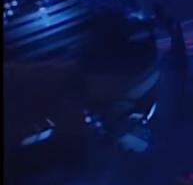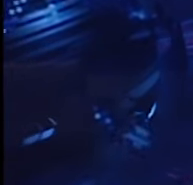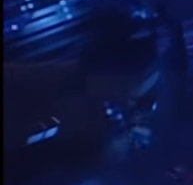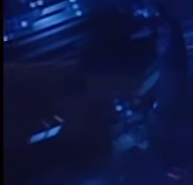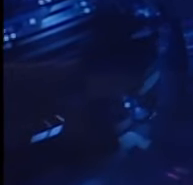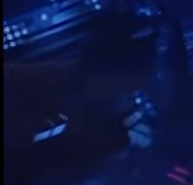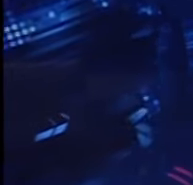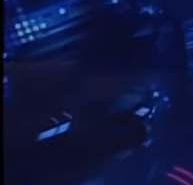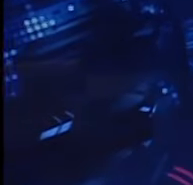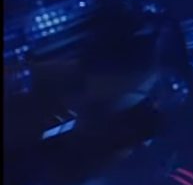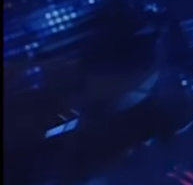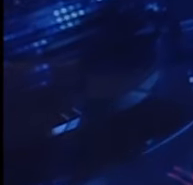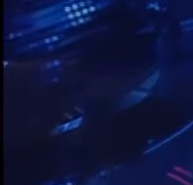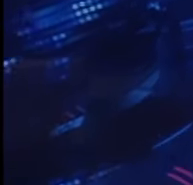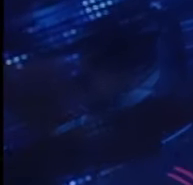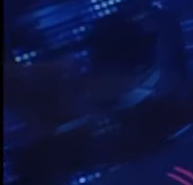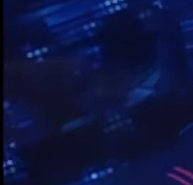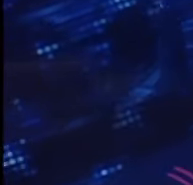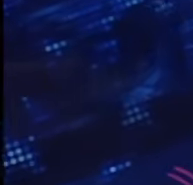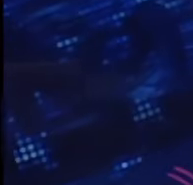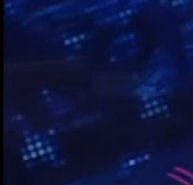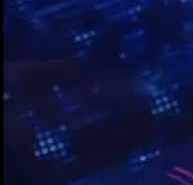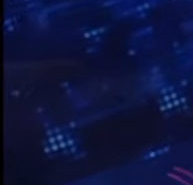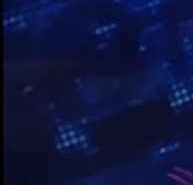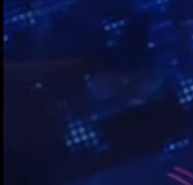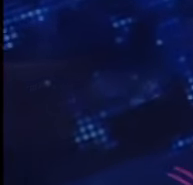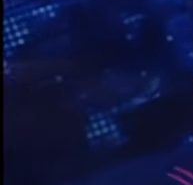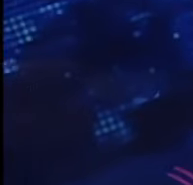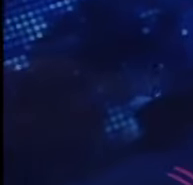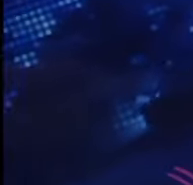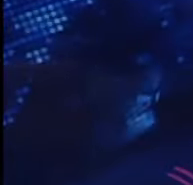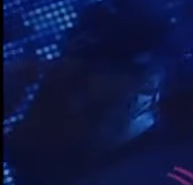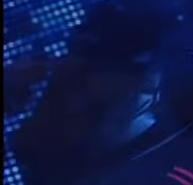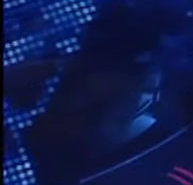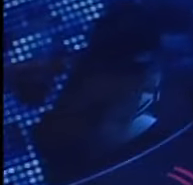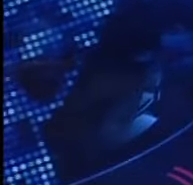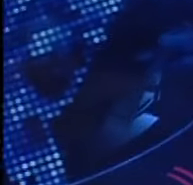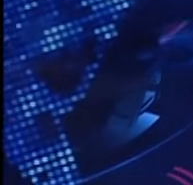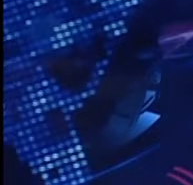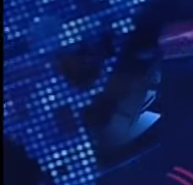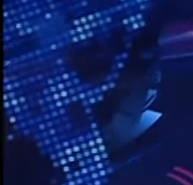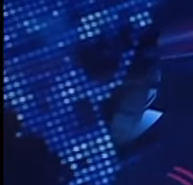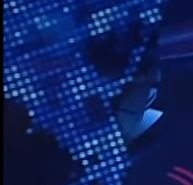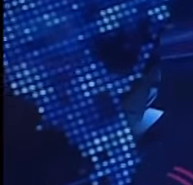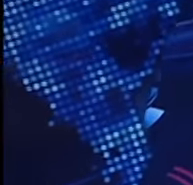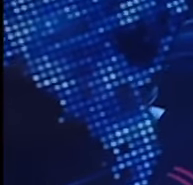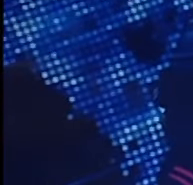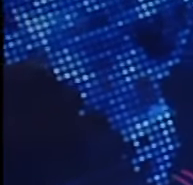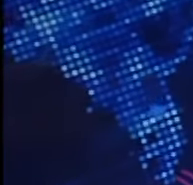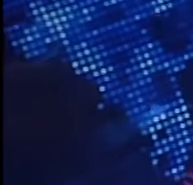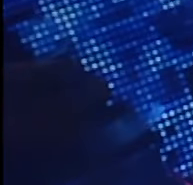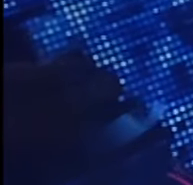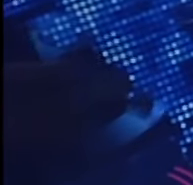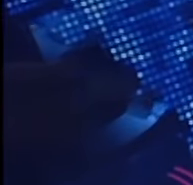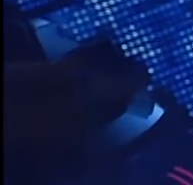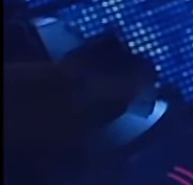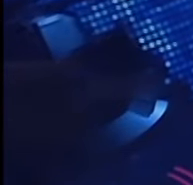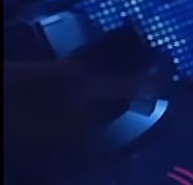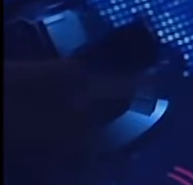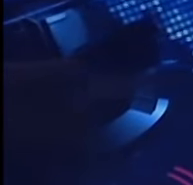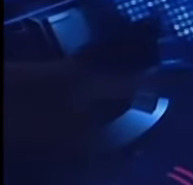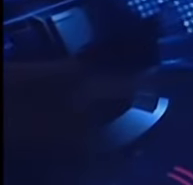نوصي بنقل القوات اليونيفل لمسافه خمس كيلومترات شمالا اذا نشير الى